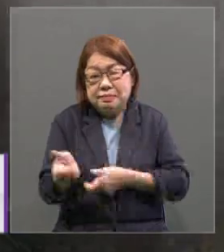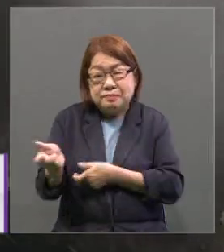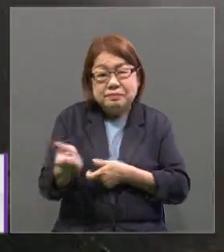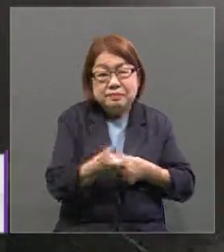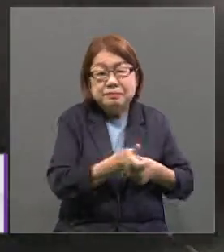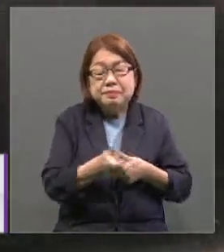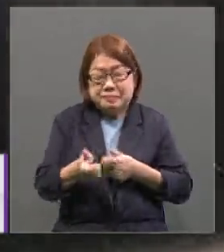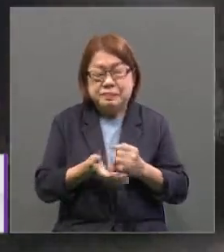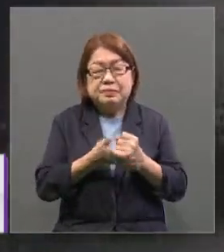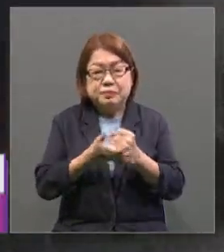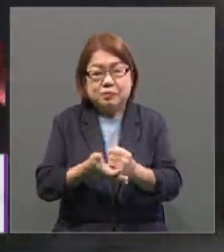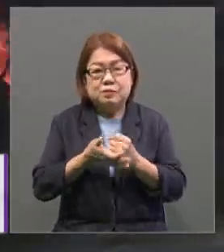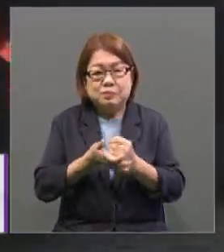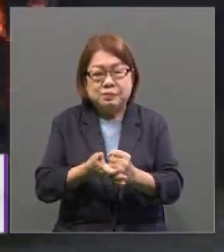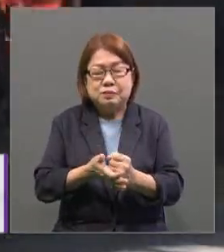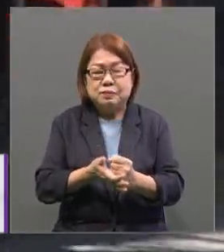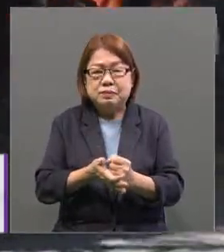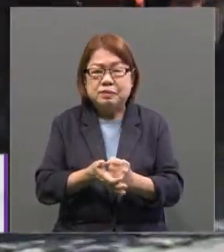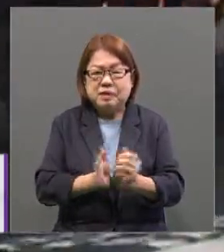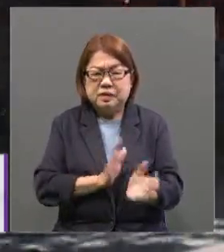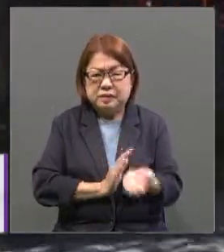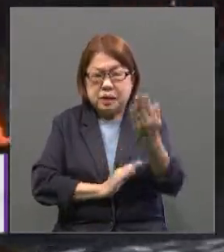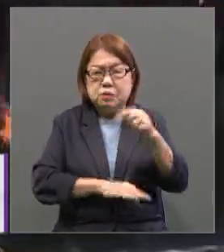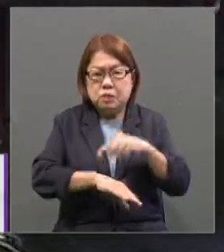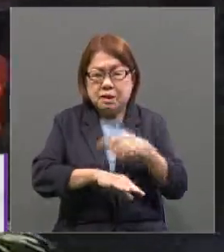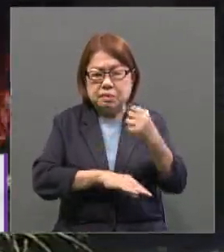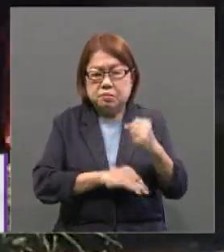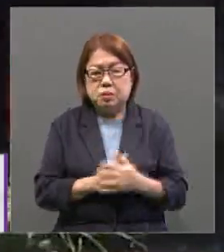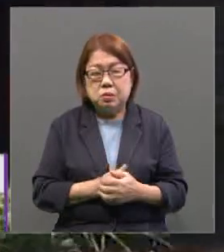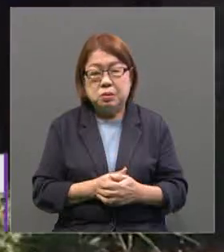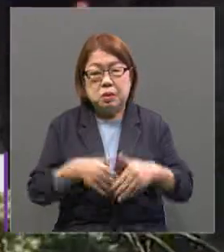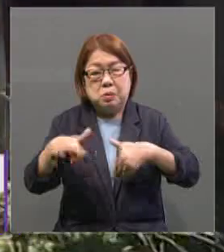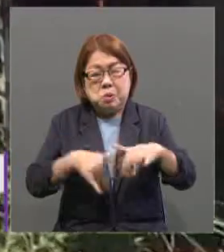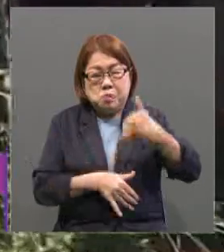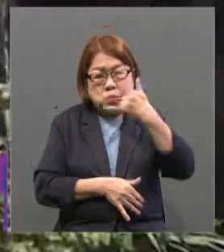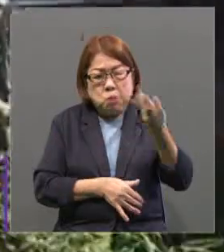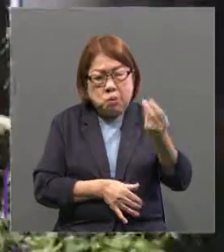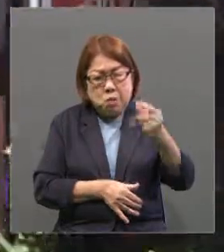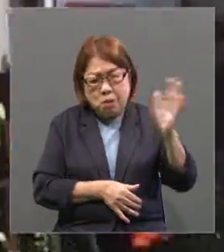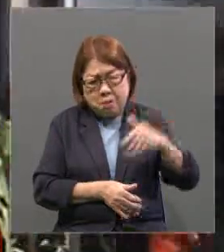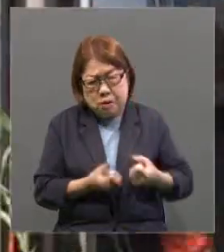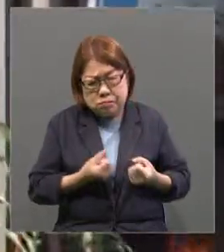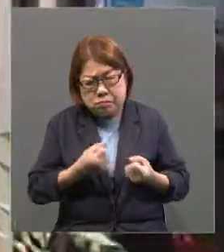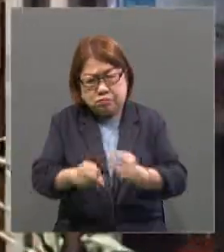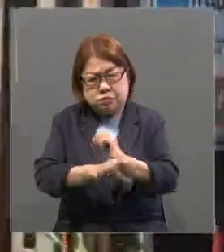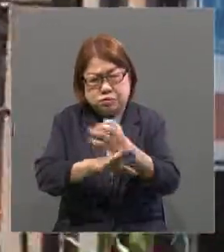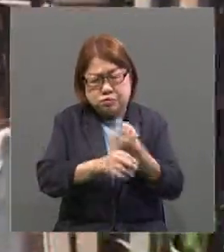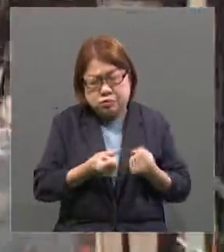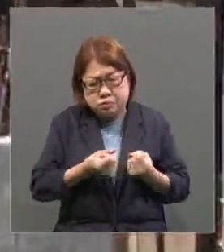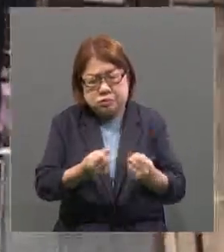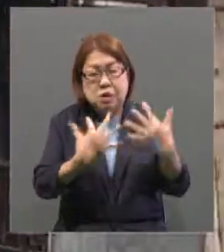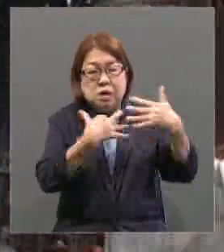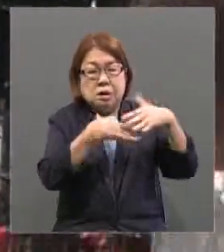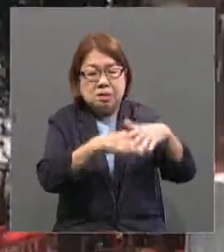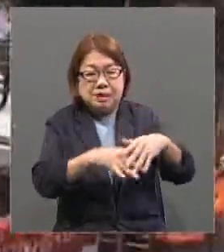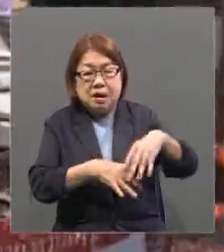ศักดิ์ค่ะก็เข้าไปถึงจุดเกิดเหตุประมาณสัก10โมงเช้าเพราะว่าชาวบ้านเนี่ยเขาแจ้งให้มาช่วยดับไฟจากนั้นก็มีการประสานการไฟฟ้าส่วน